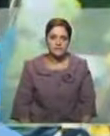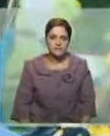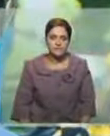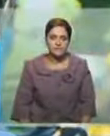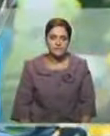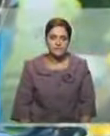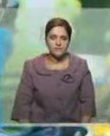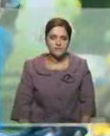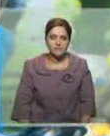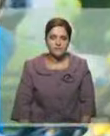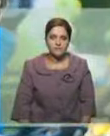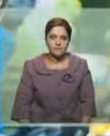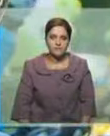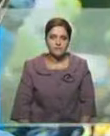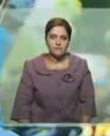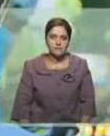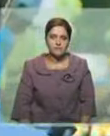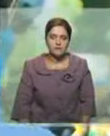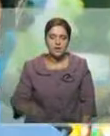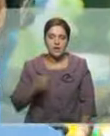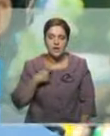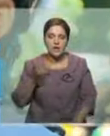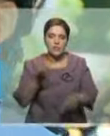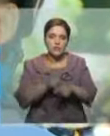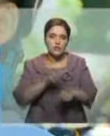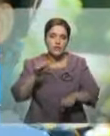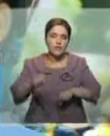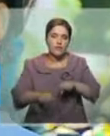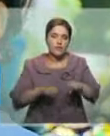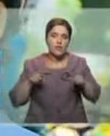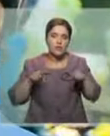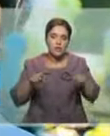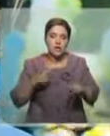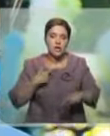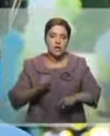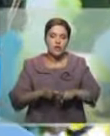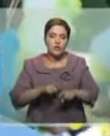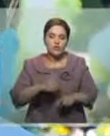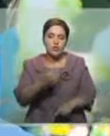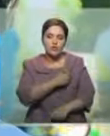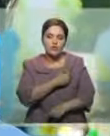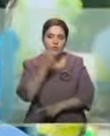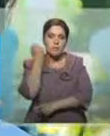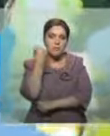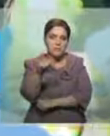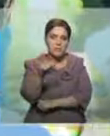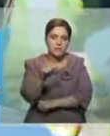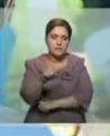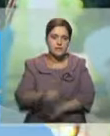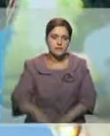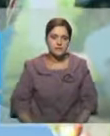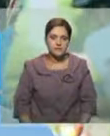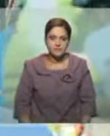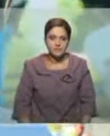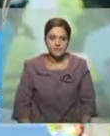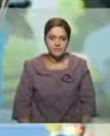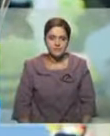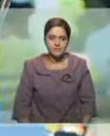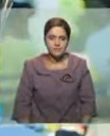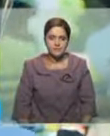Я пришел на велогонки. Я очень хочу выиграть эти гонки. А